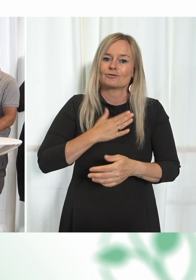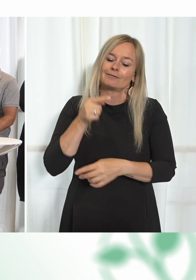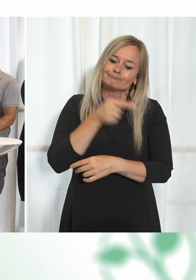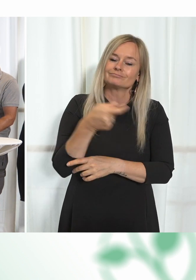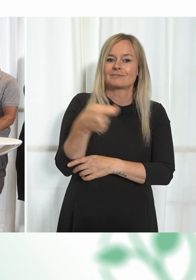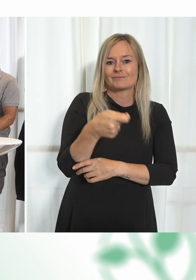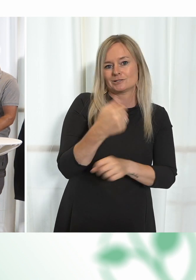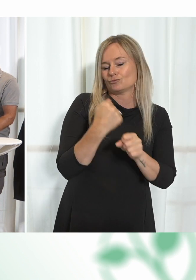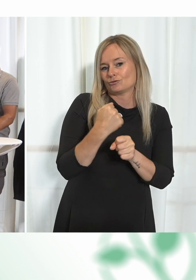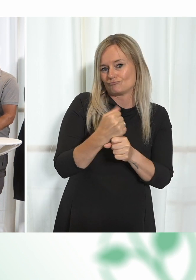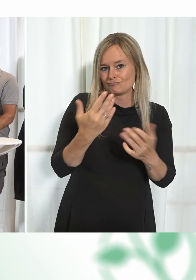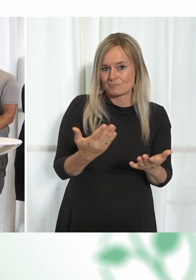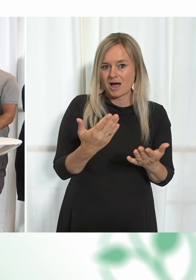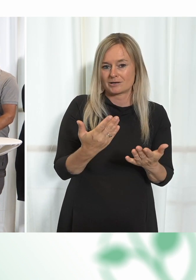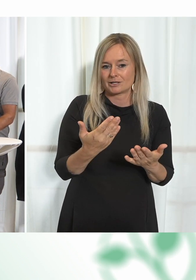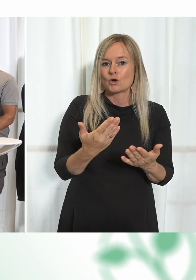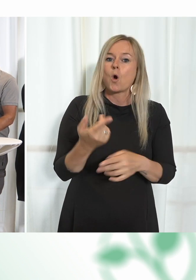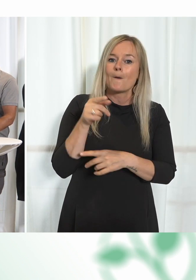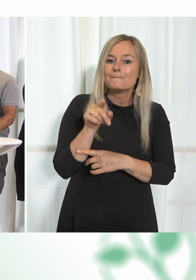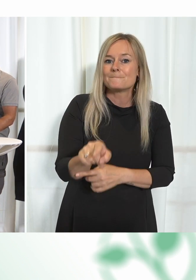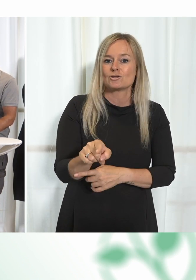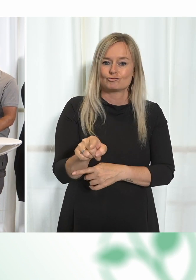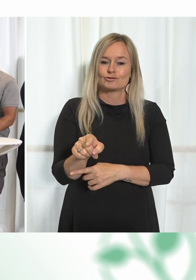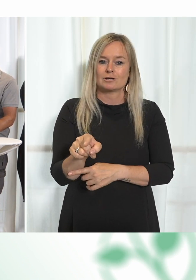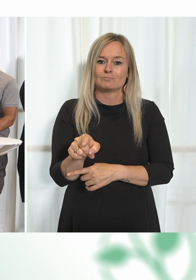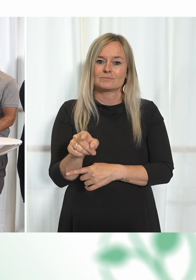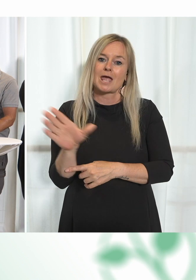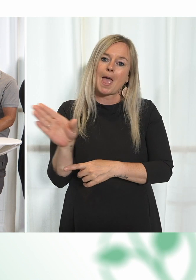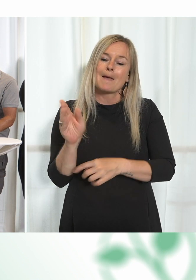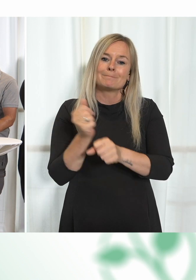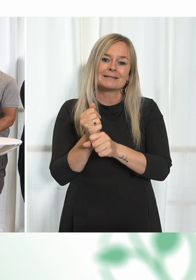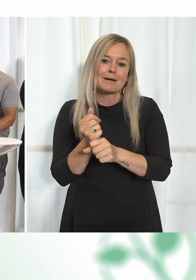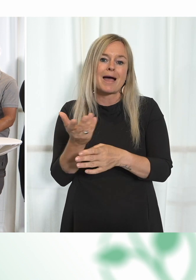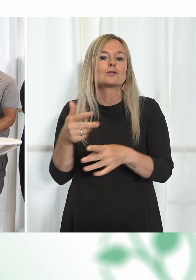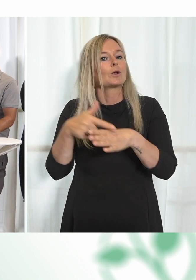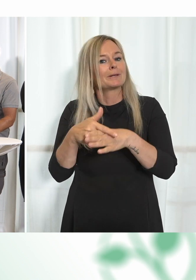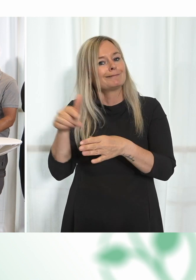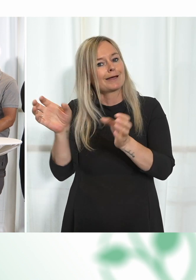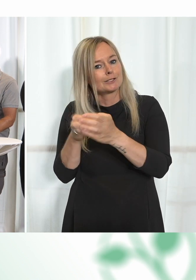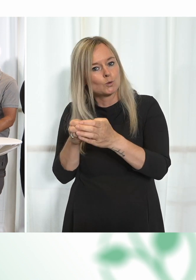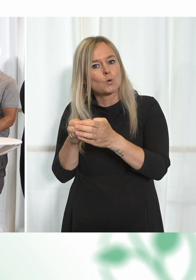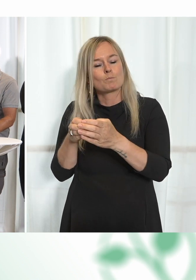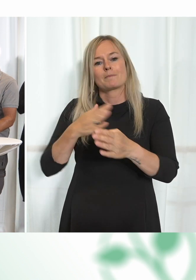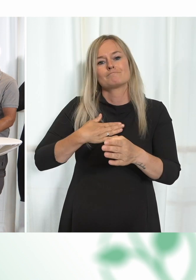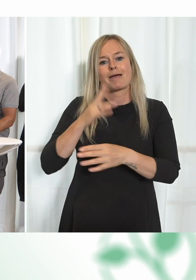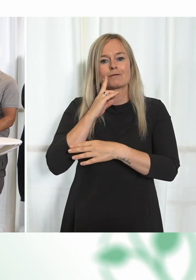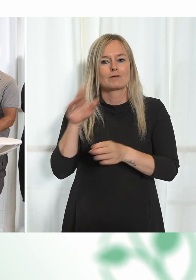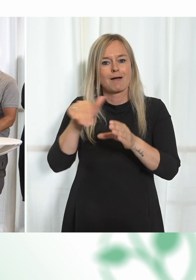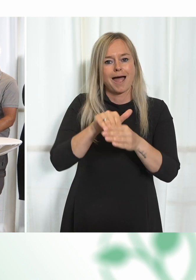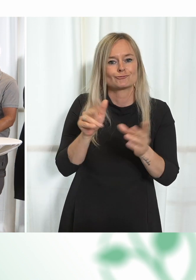zu setzen, um bestimmte Behinderungsgruppen im Unternehmen anzustellen. Das heißt, nutzen Sie auf jeden Fall die Möglichkeit. Und weil ich sportliche Wettkämpfe